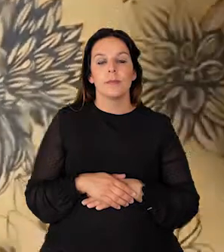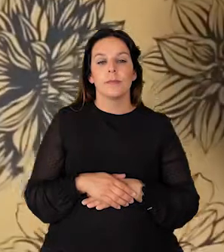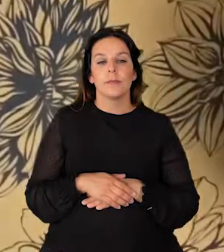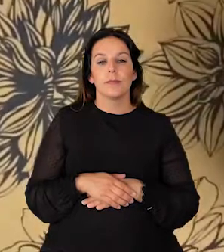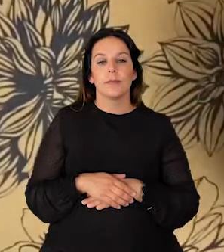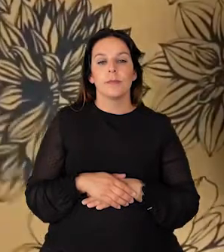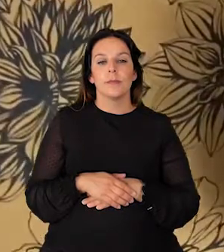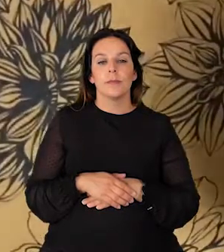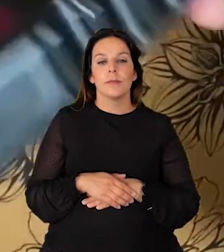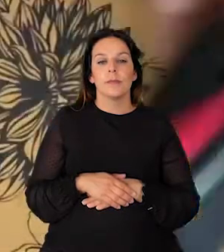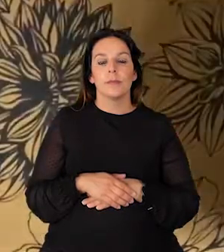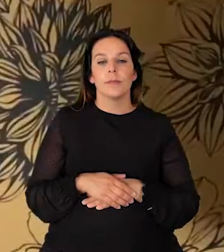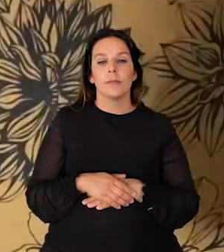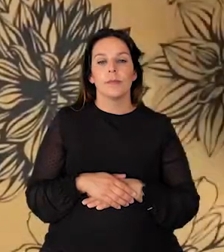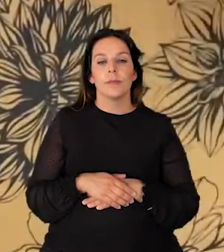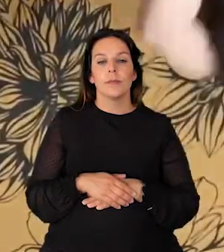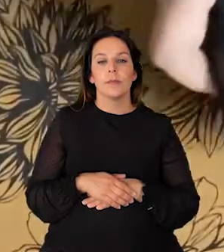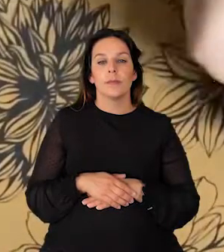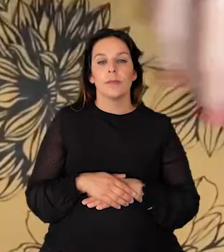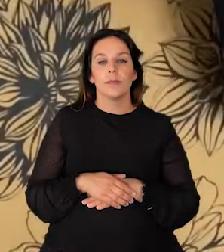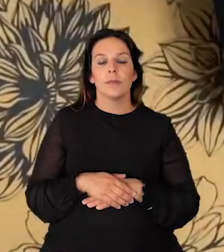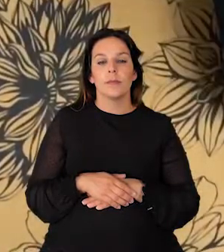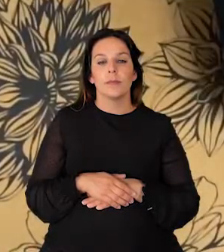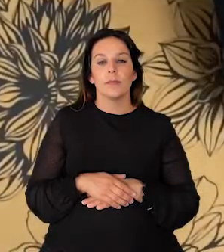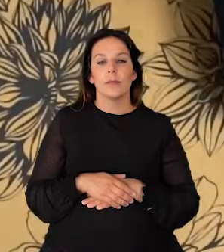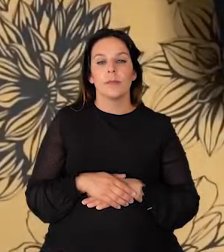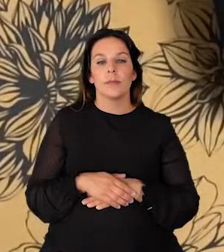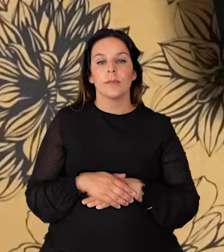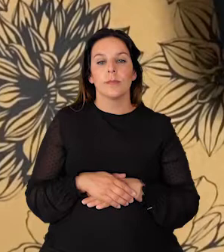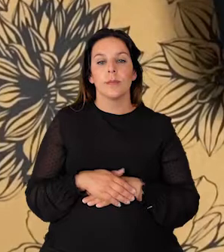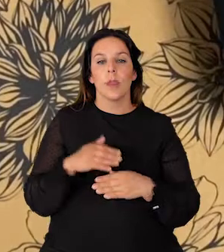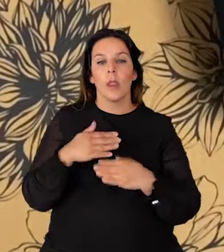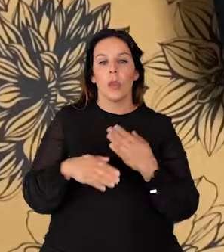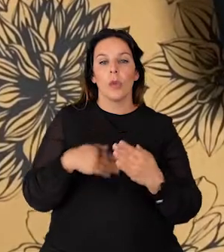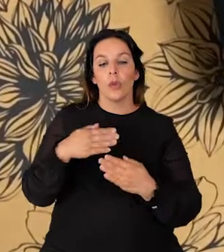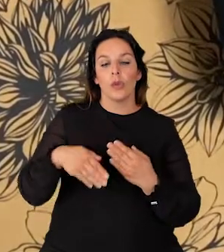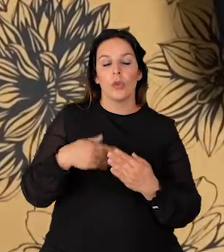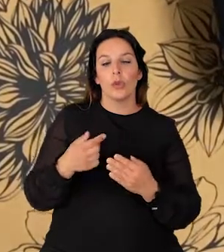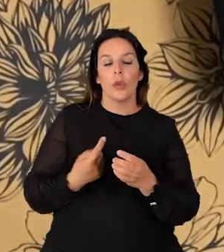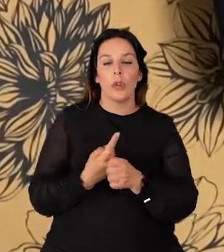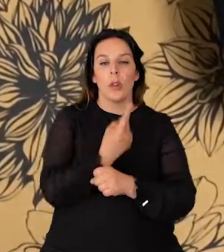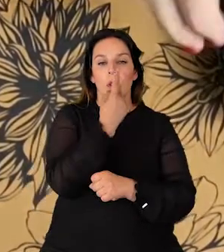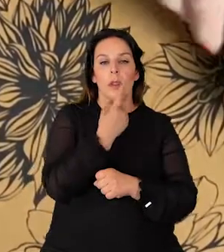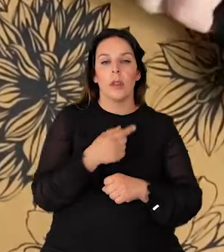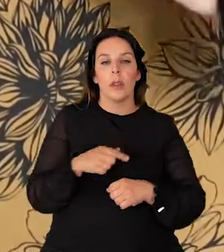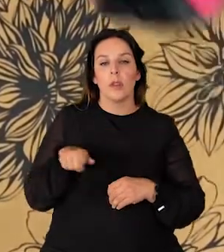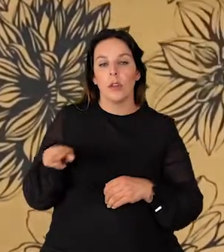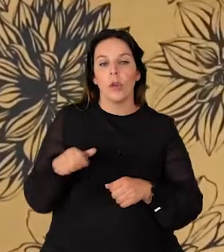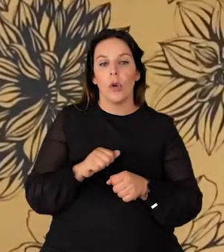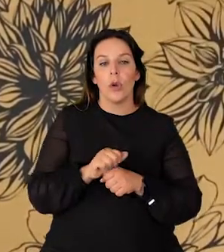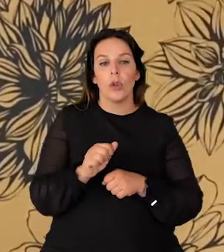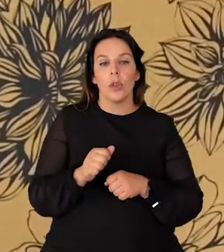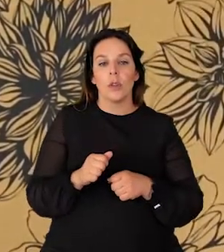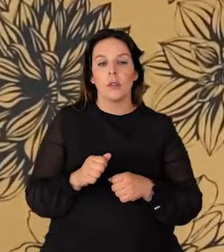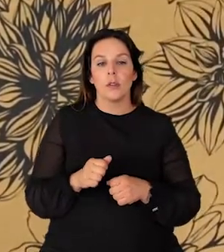I starasz się, żeby rulon rakiety, to jest ta główna część,